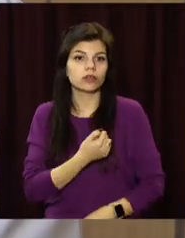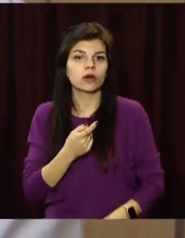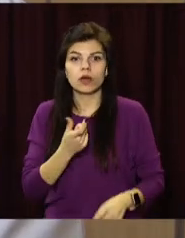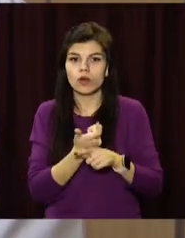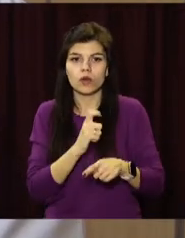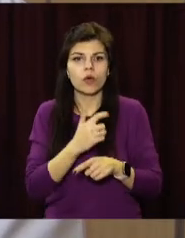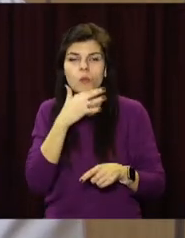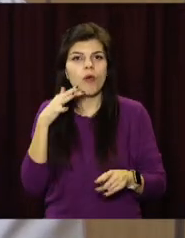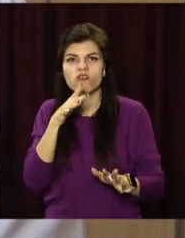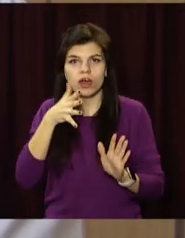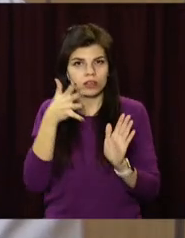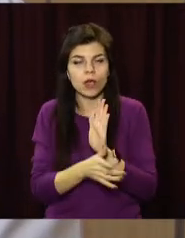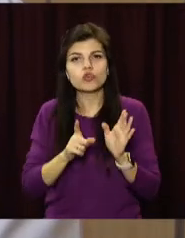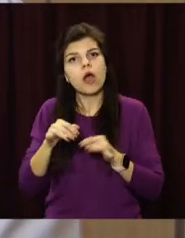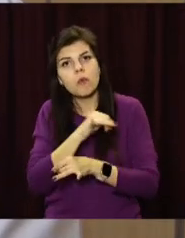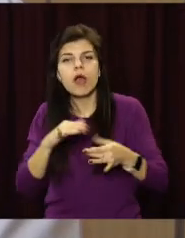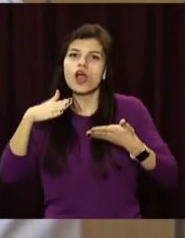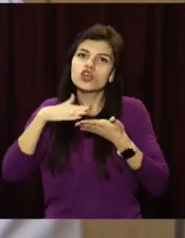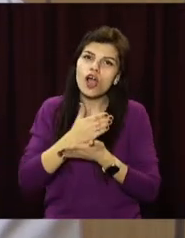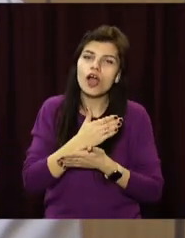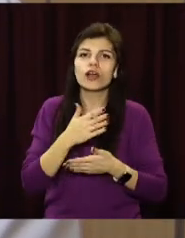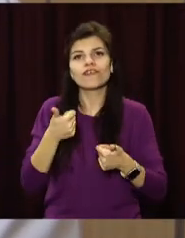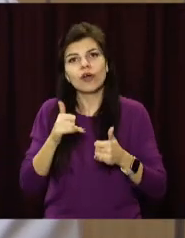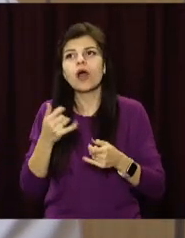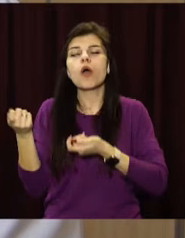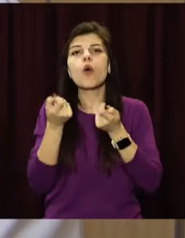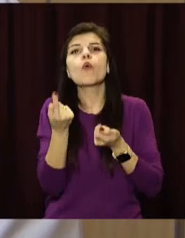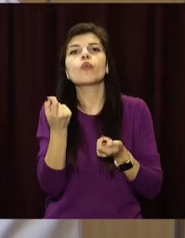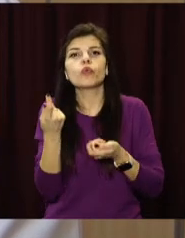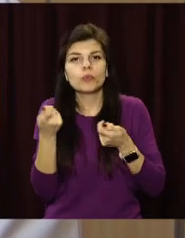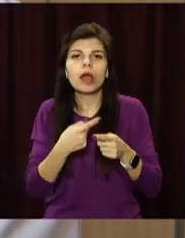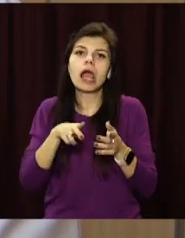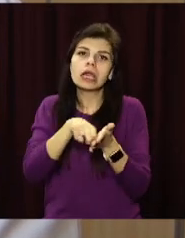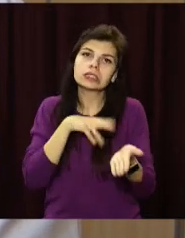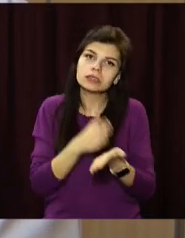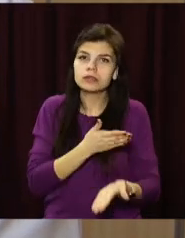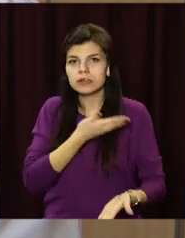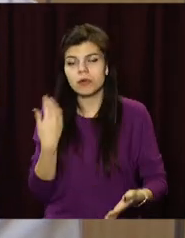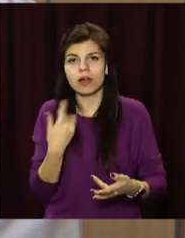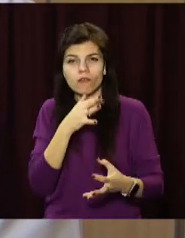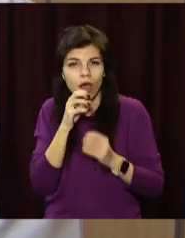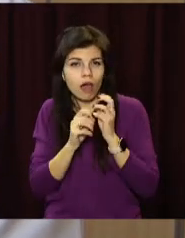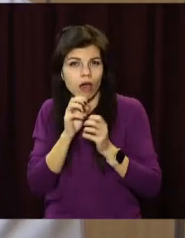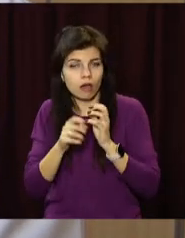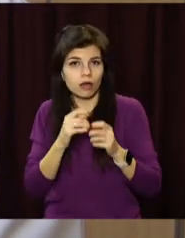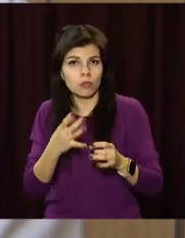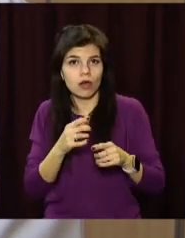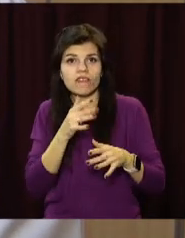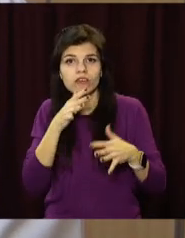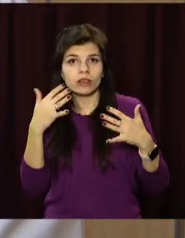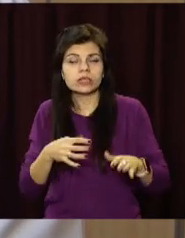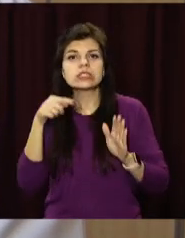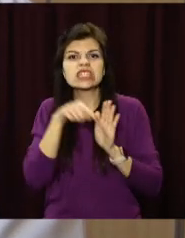много времени тратим на то, чтобы обсуждать качество вакцины, откуда она завезена, зарегистрировали или нет. И на этом фоне мы просто потеряли